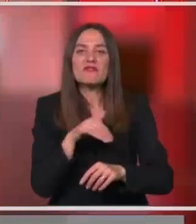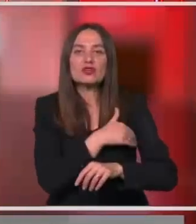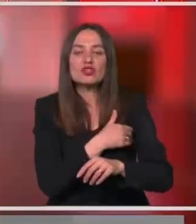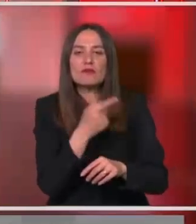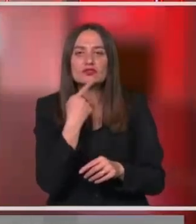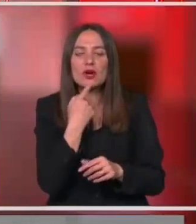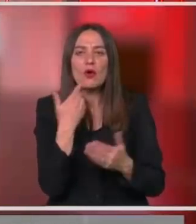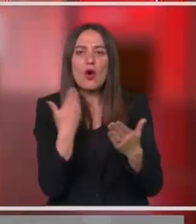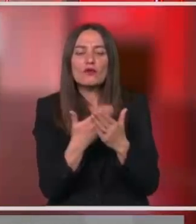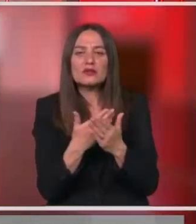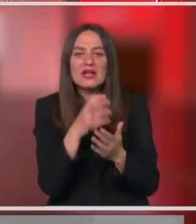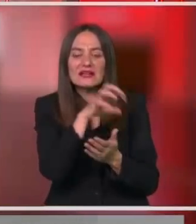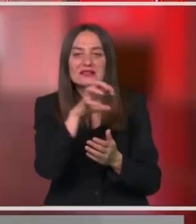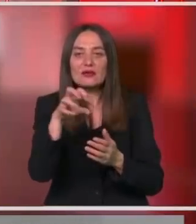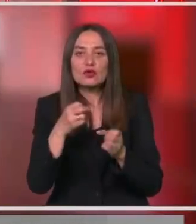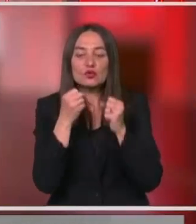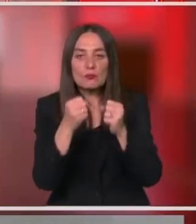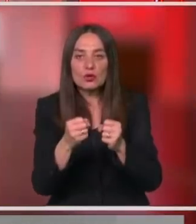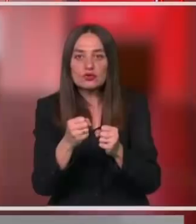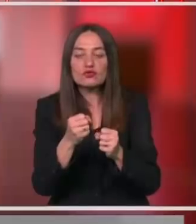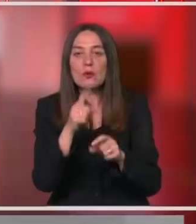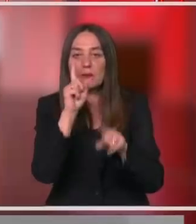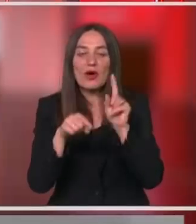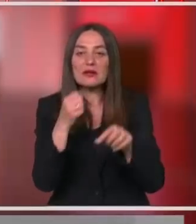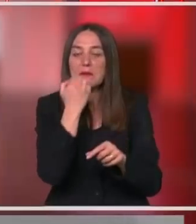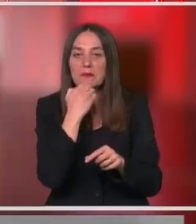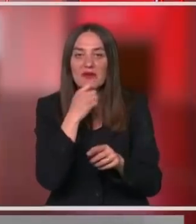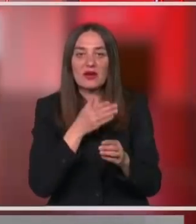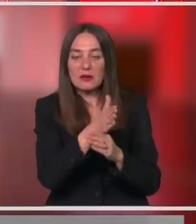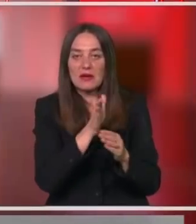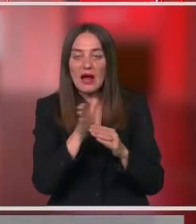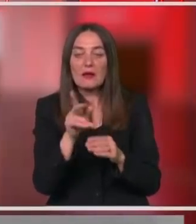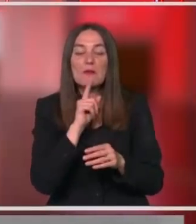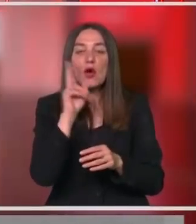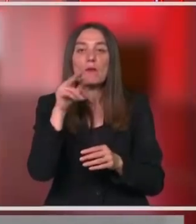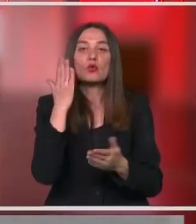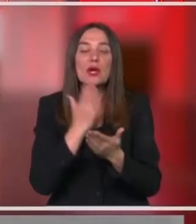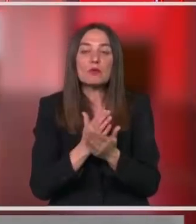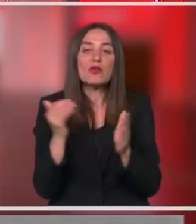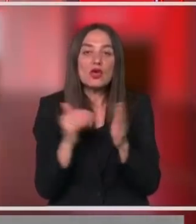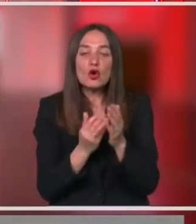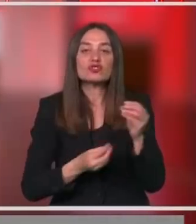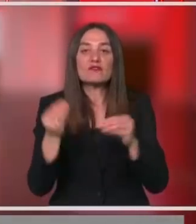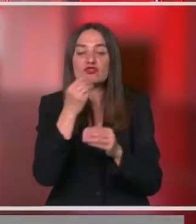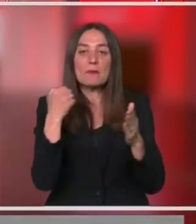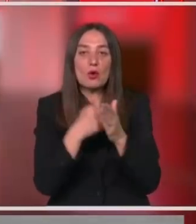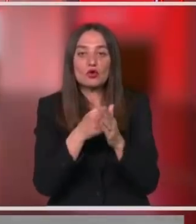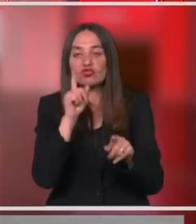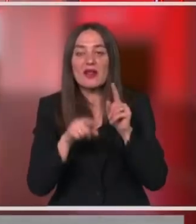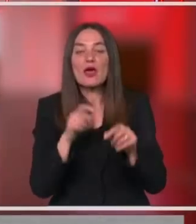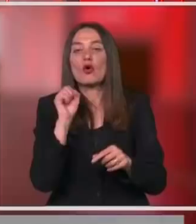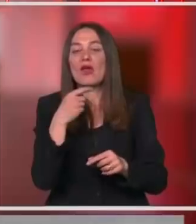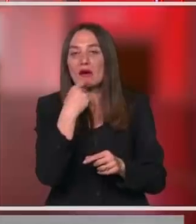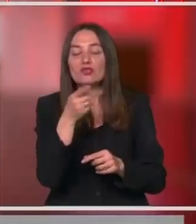koji se odnose na sektorsku podršku pojedinim privrednim granama koje mogu da budu još više pogođene nego, da